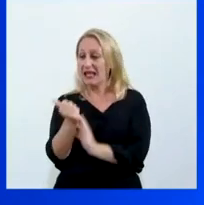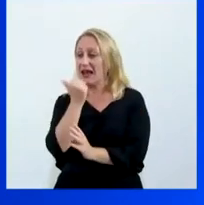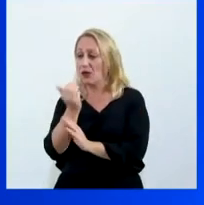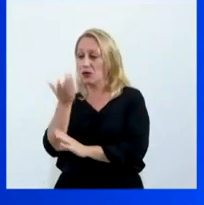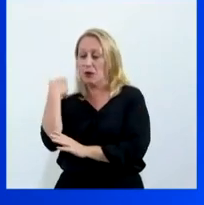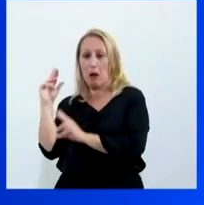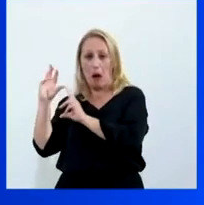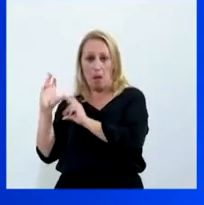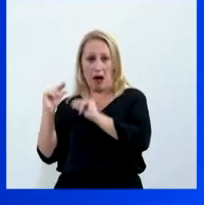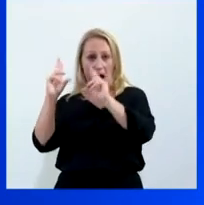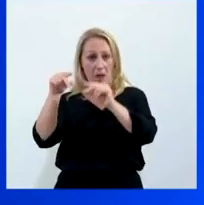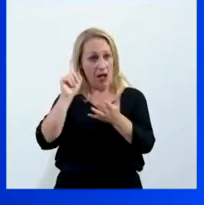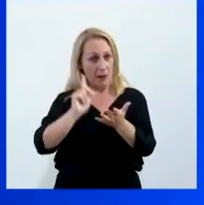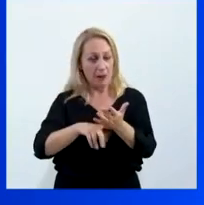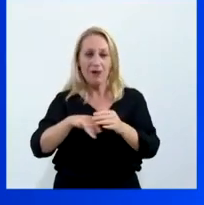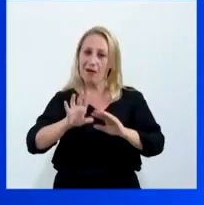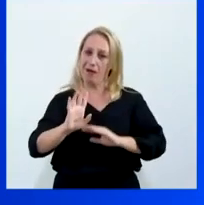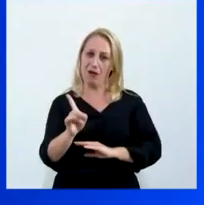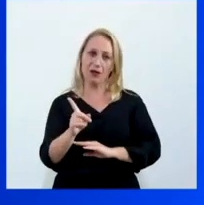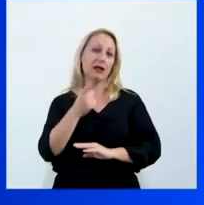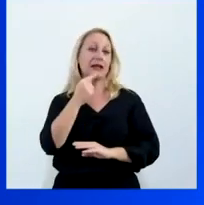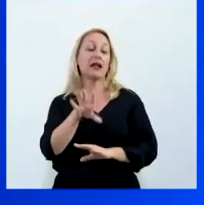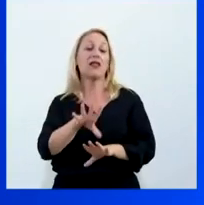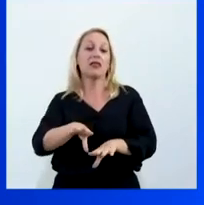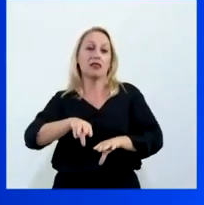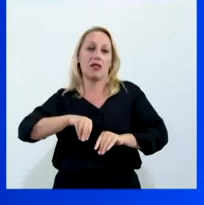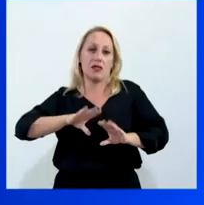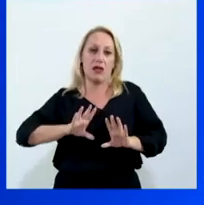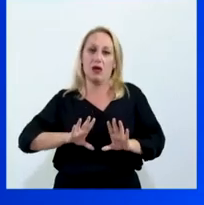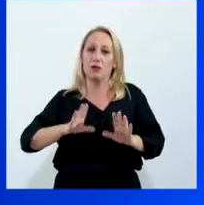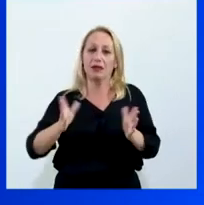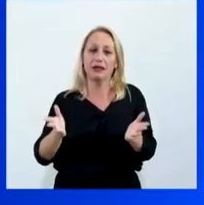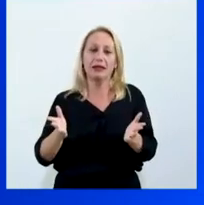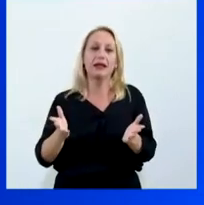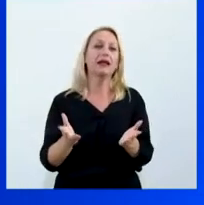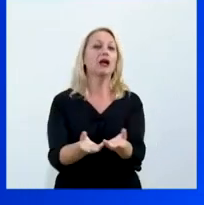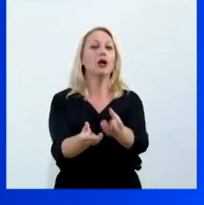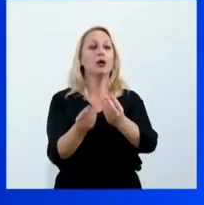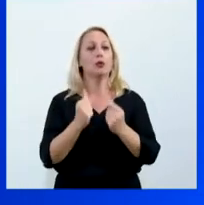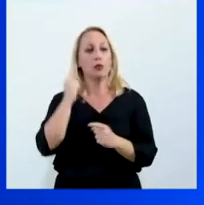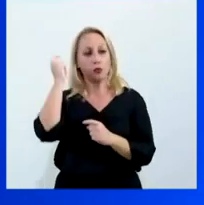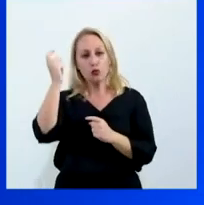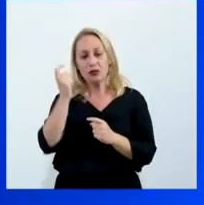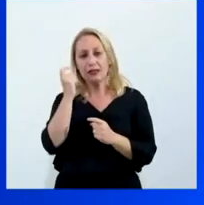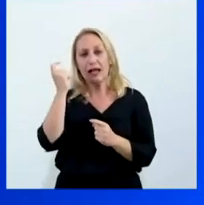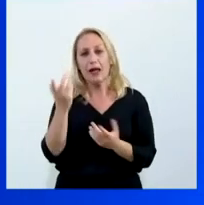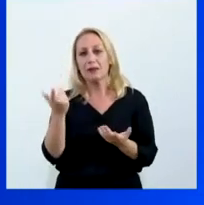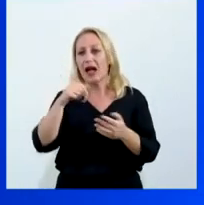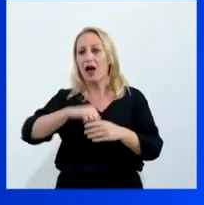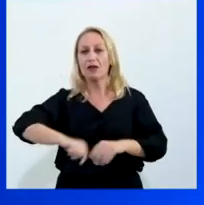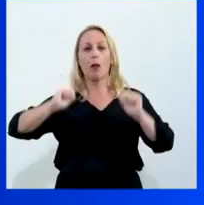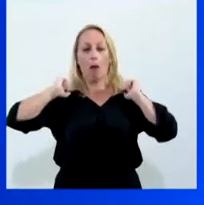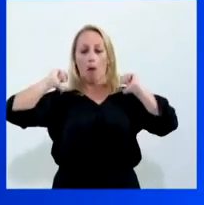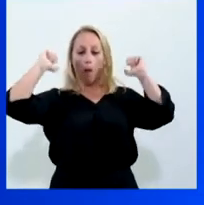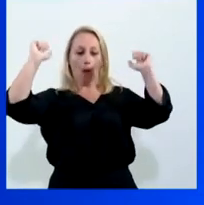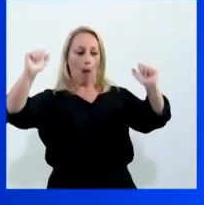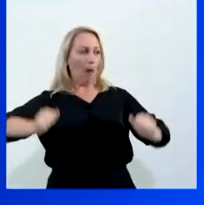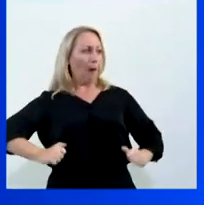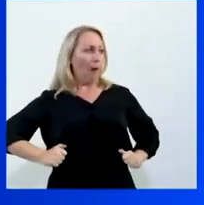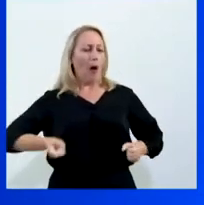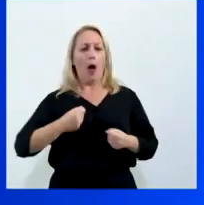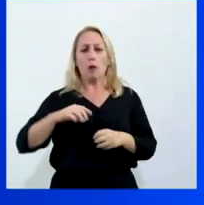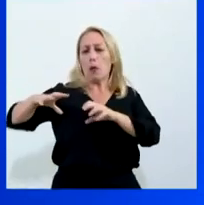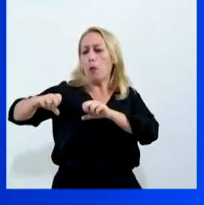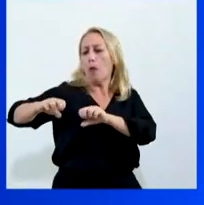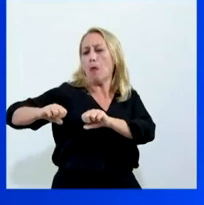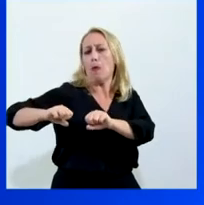παρελθόντος, ούτε μπορώ να δεχθώ επί της αρχής μια λογική ενός καπιταλισμού χωρίς όρια, ο